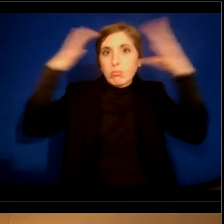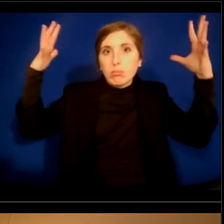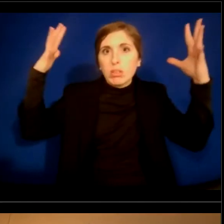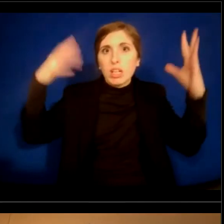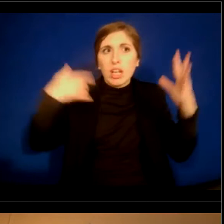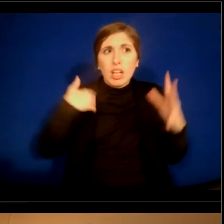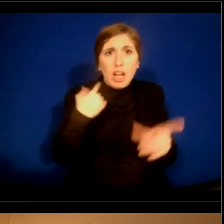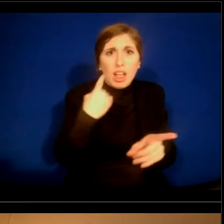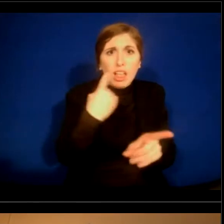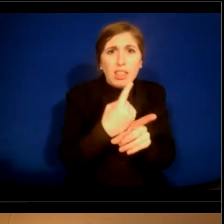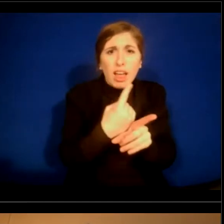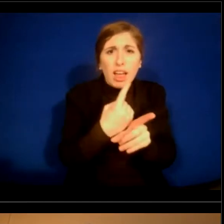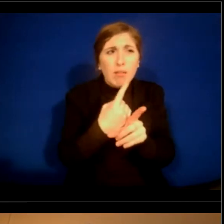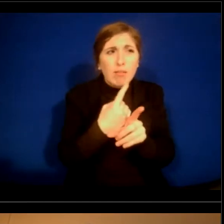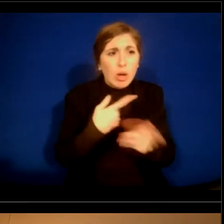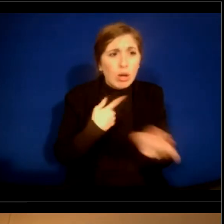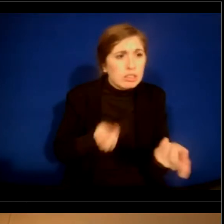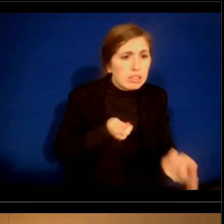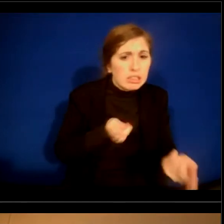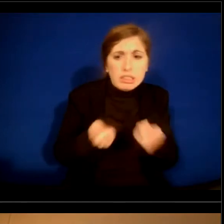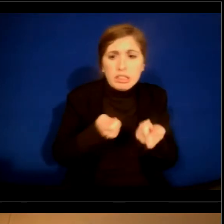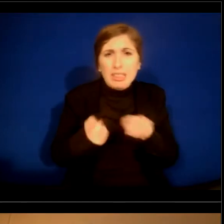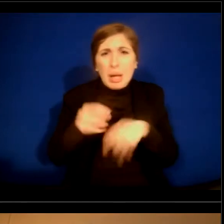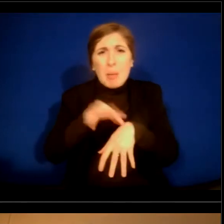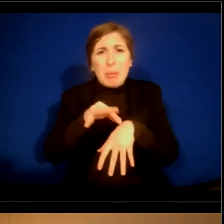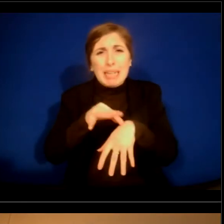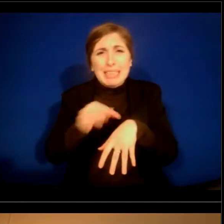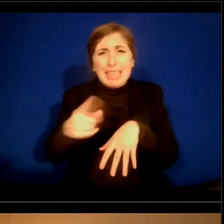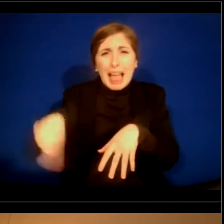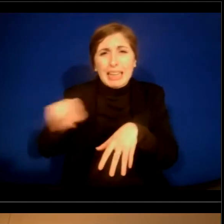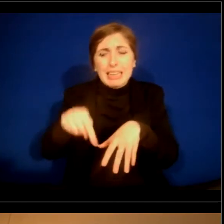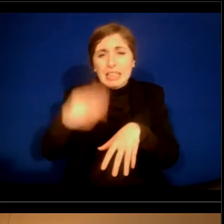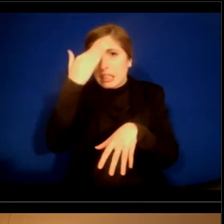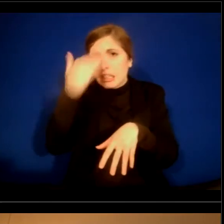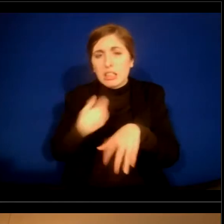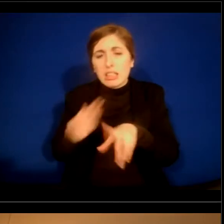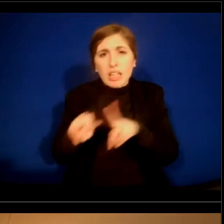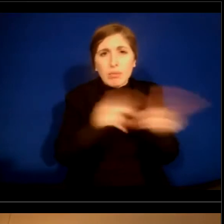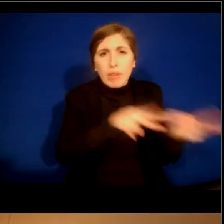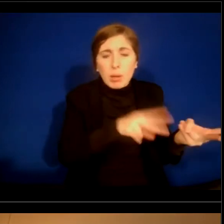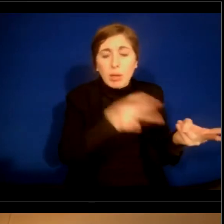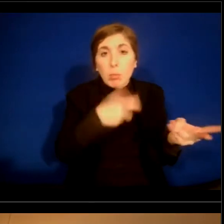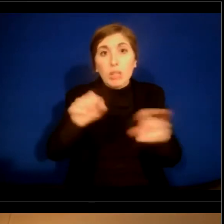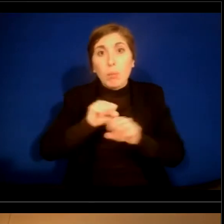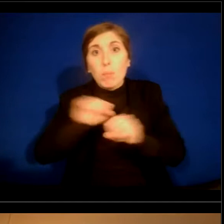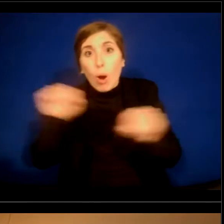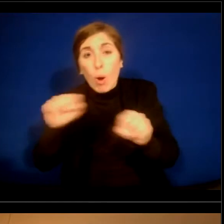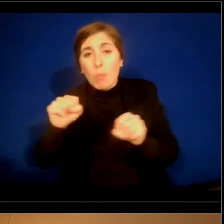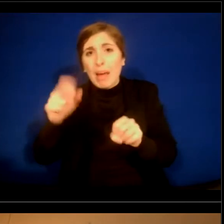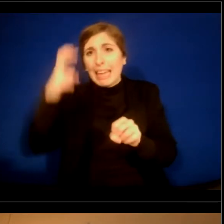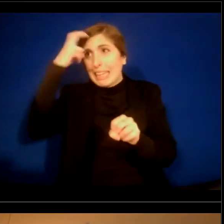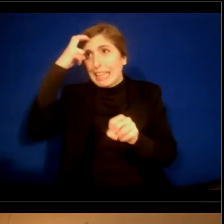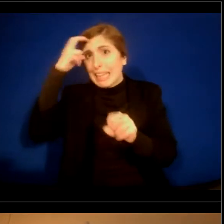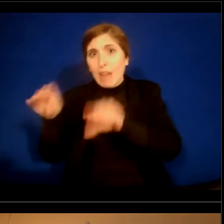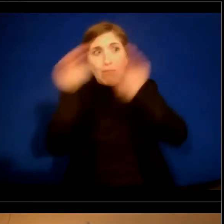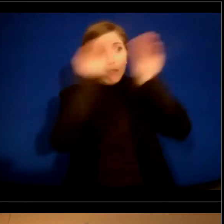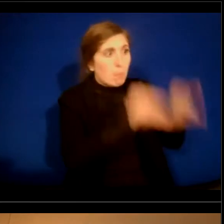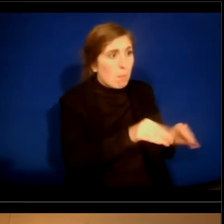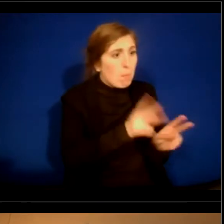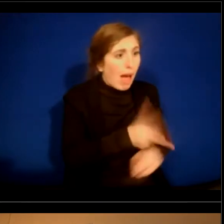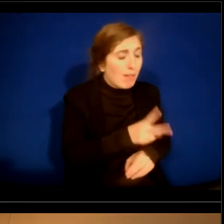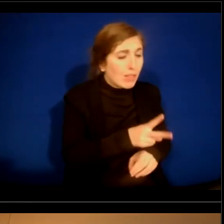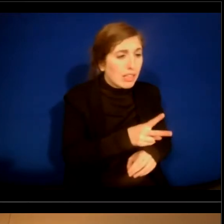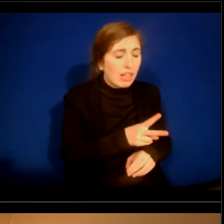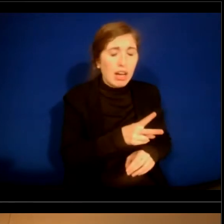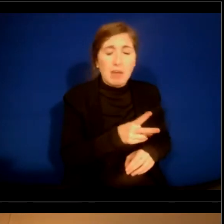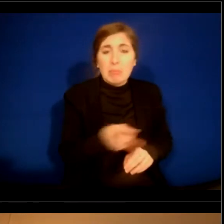trasferimento di pazienti perché stavano sotto le bombe da Kiev e portarli poi a Pavia. E devo dire che non so perché ho una sensazione